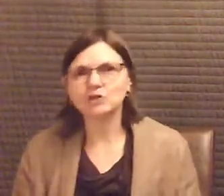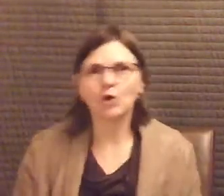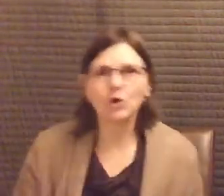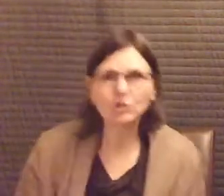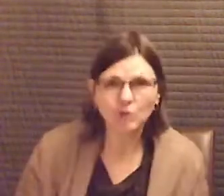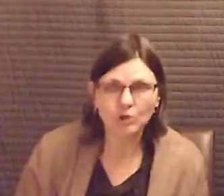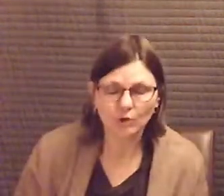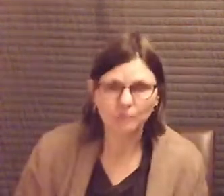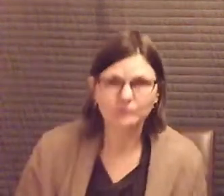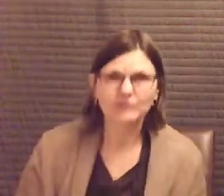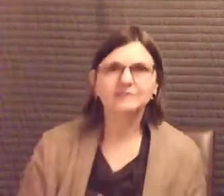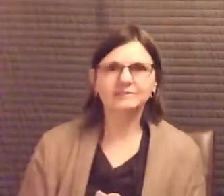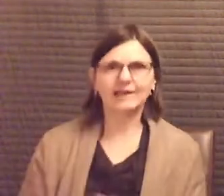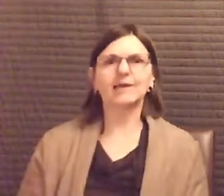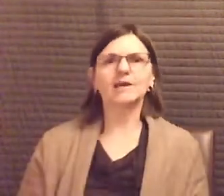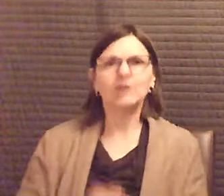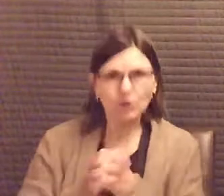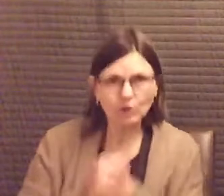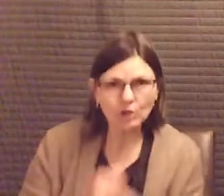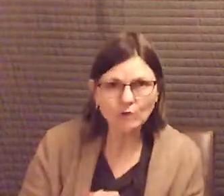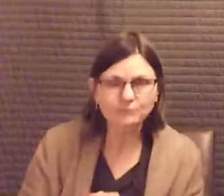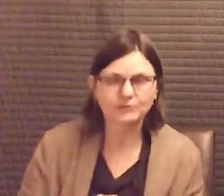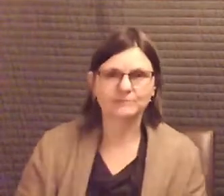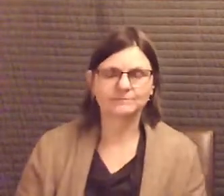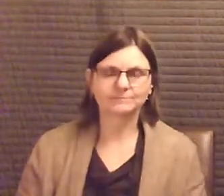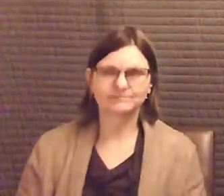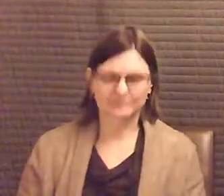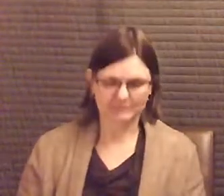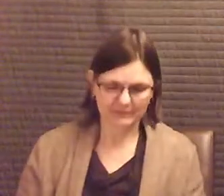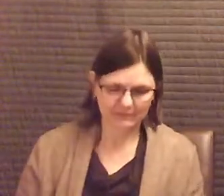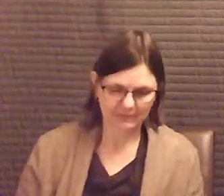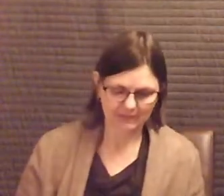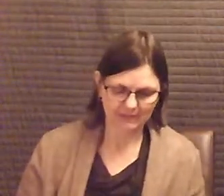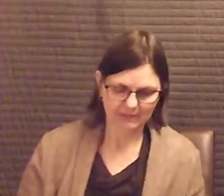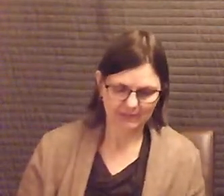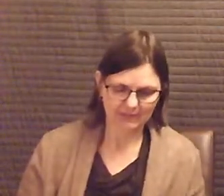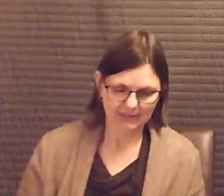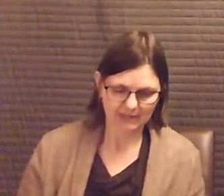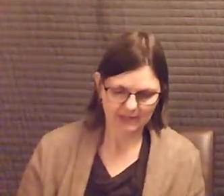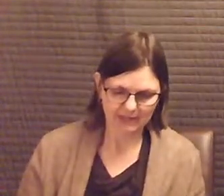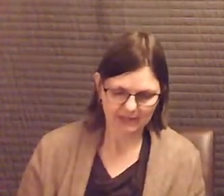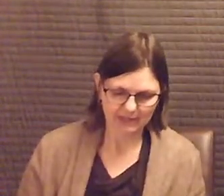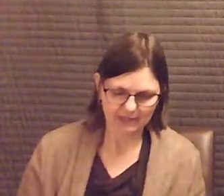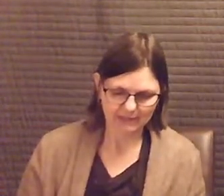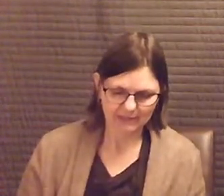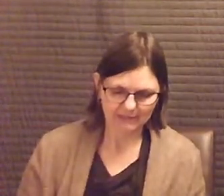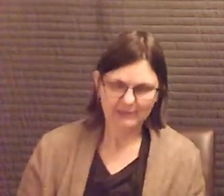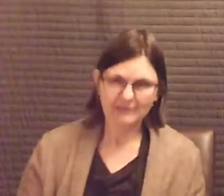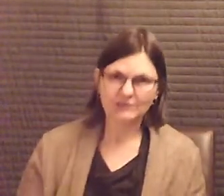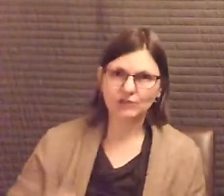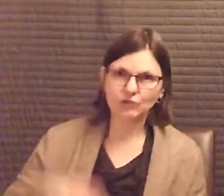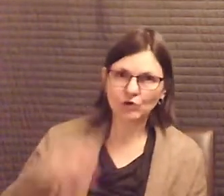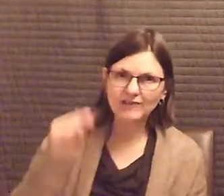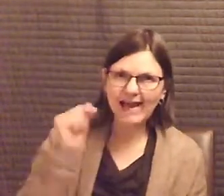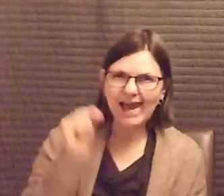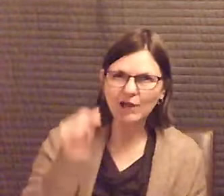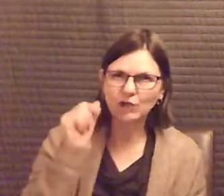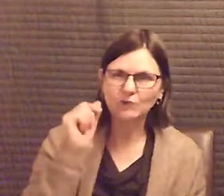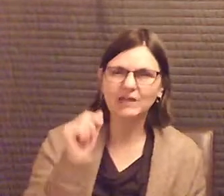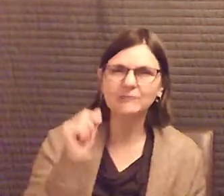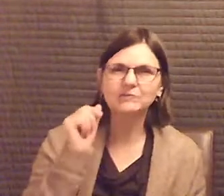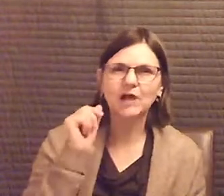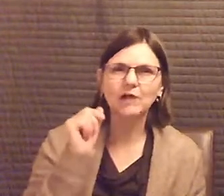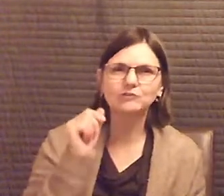geen ongeloof zij geloofden de dood was mijn de boekhouding van rietjes dat god de